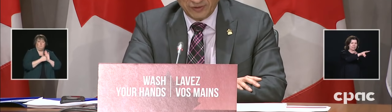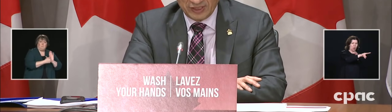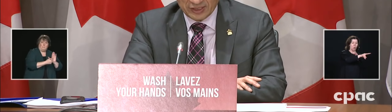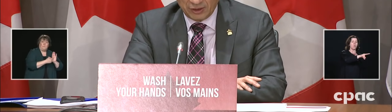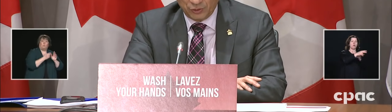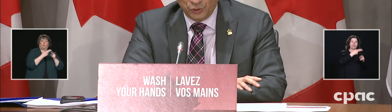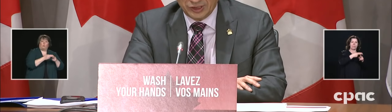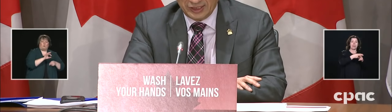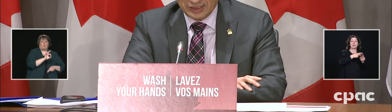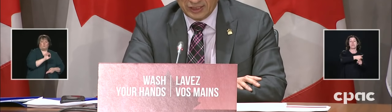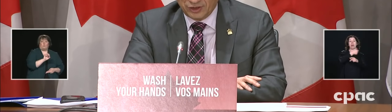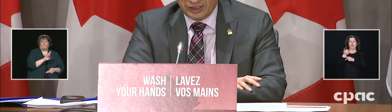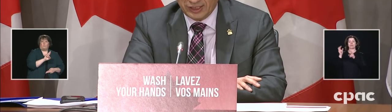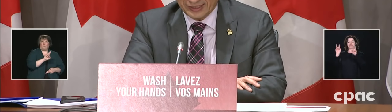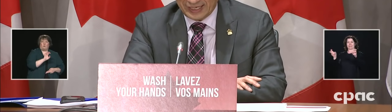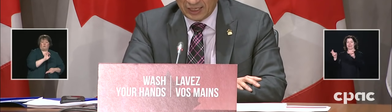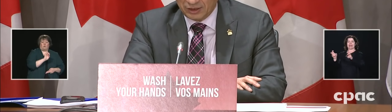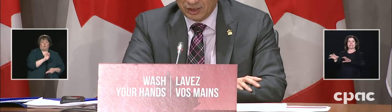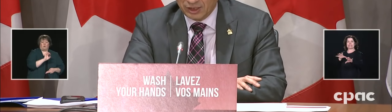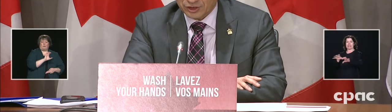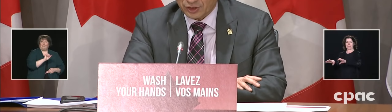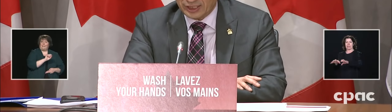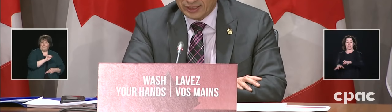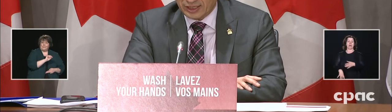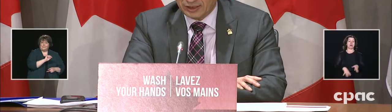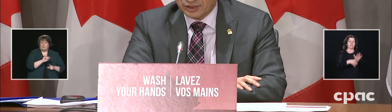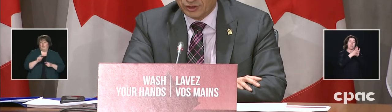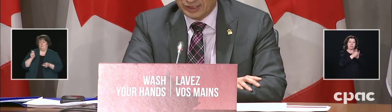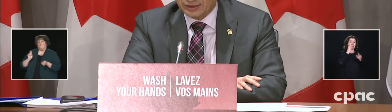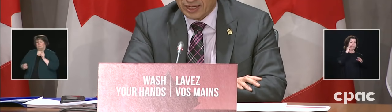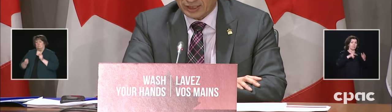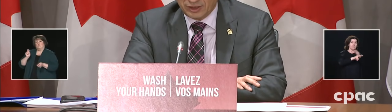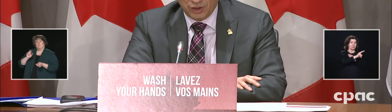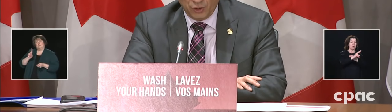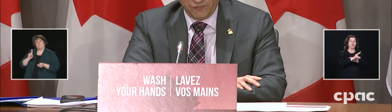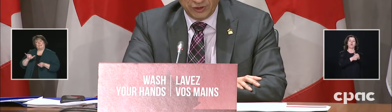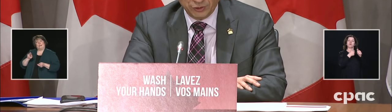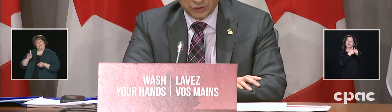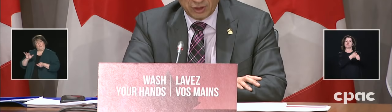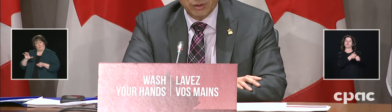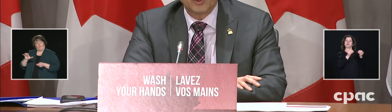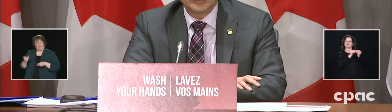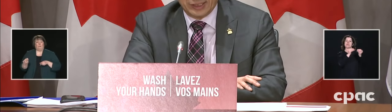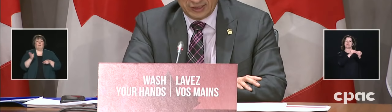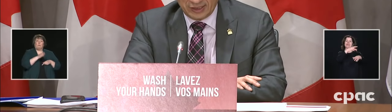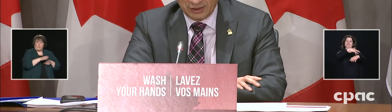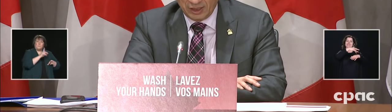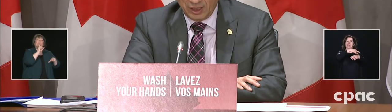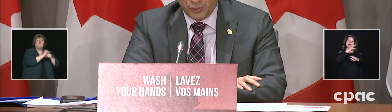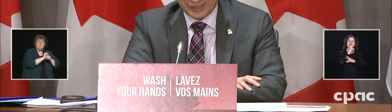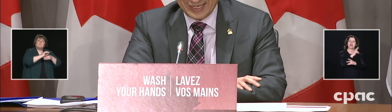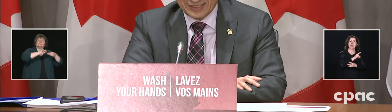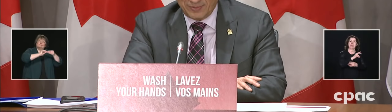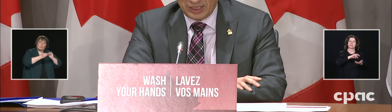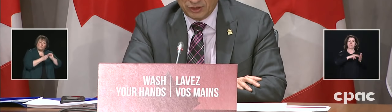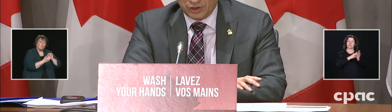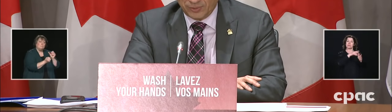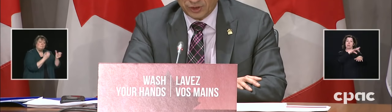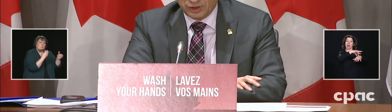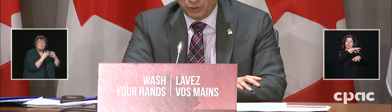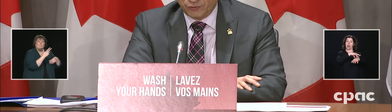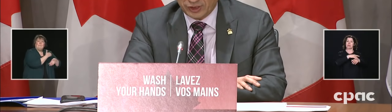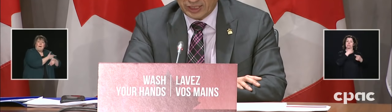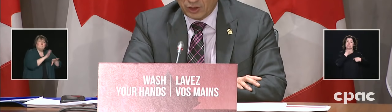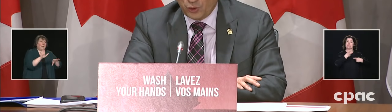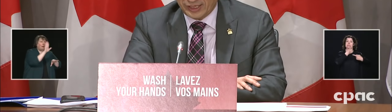modèles de prévision utilisent des données réelles sur les cas qui sont déclarés au fil du temps au Canada pour estimer le